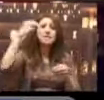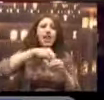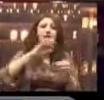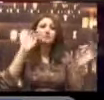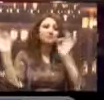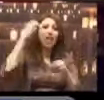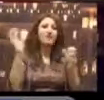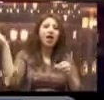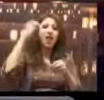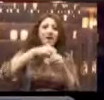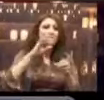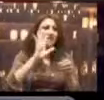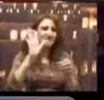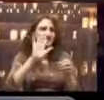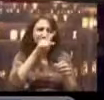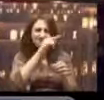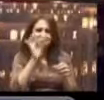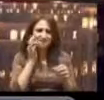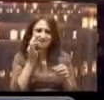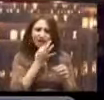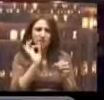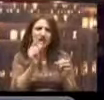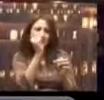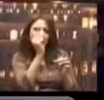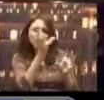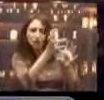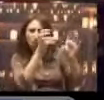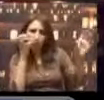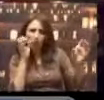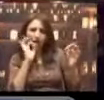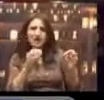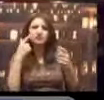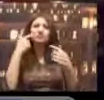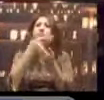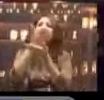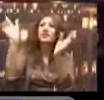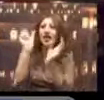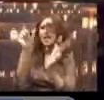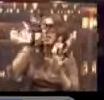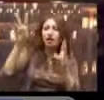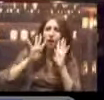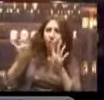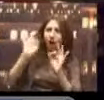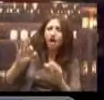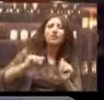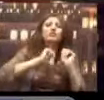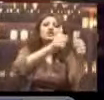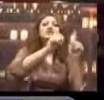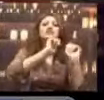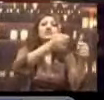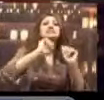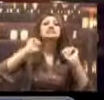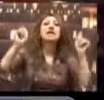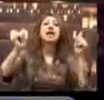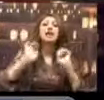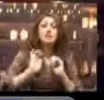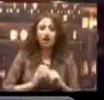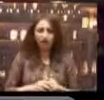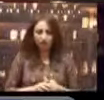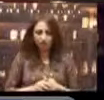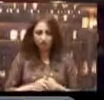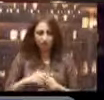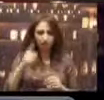للفيلم. فدكتور شريف صبري عمل اغنيه، كان استغل الفتره دي، كان المفروض تصوير في براغ في التشيك، وعمل فكره مجنونه